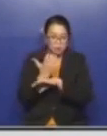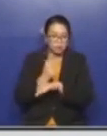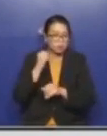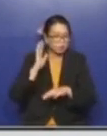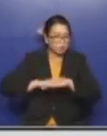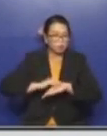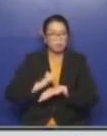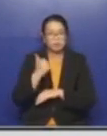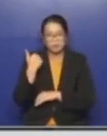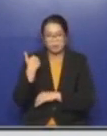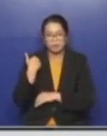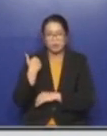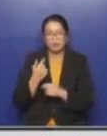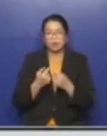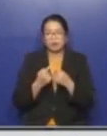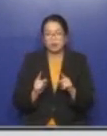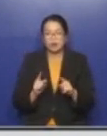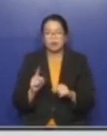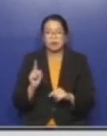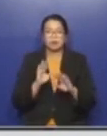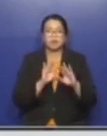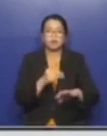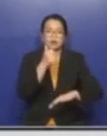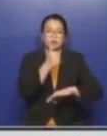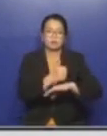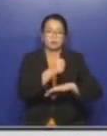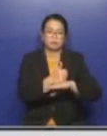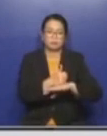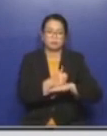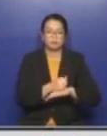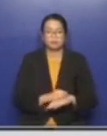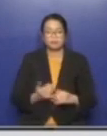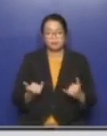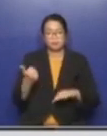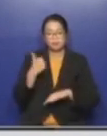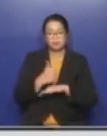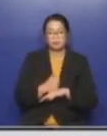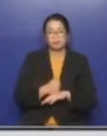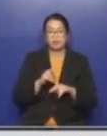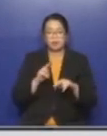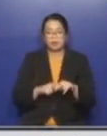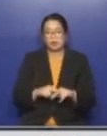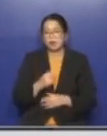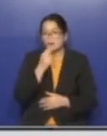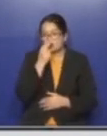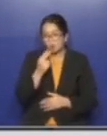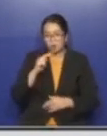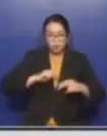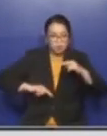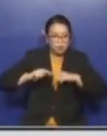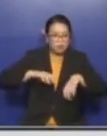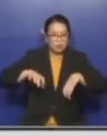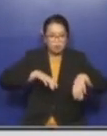แต่ผมฝากว่าท่านผู้บริหารซึ่งมานั่งอยู่ตรงนี้การดูแลการบริห